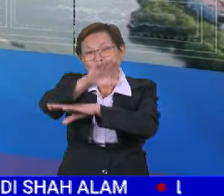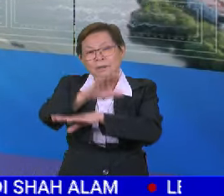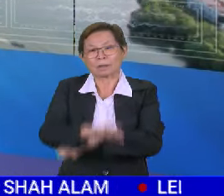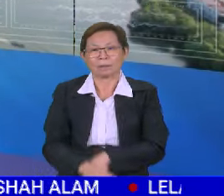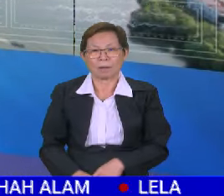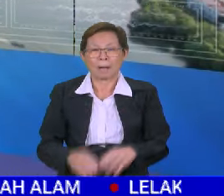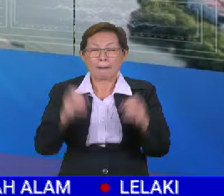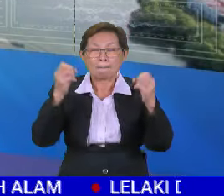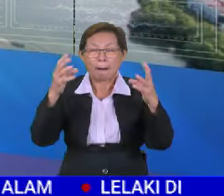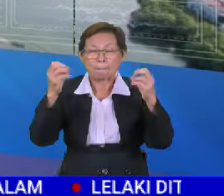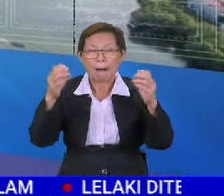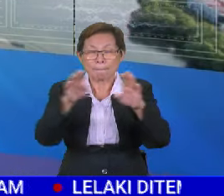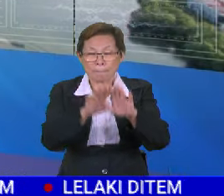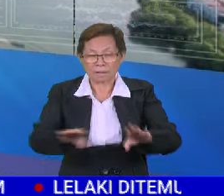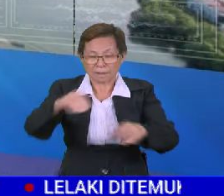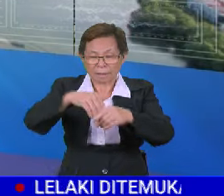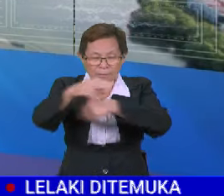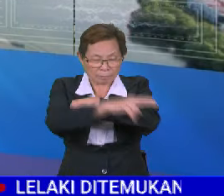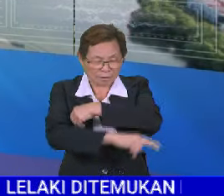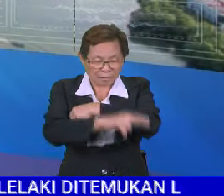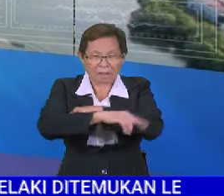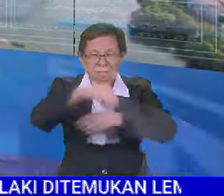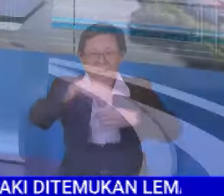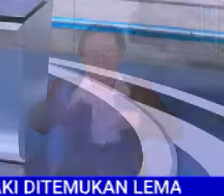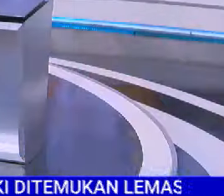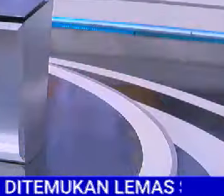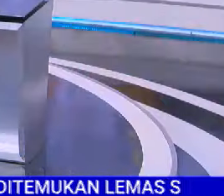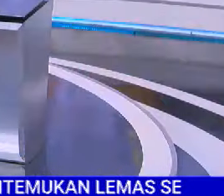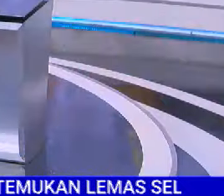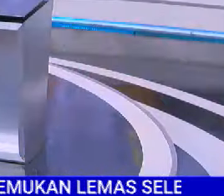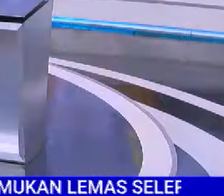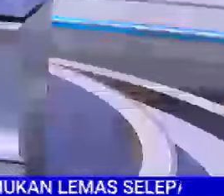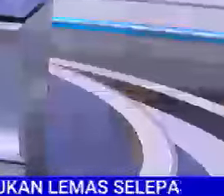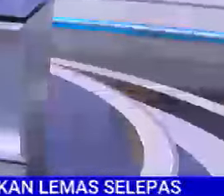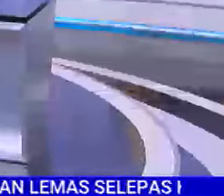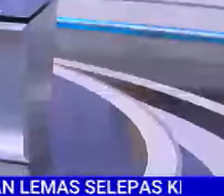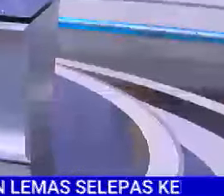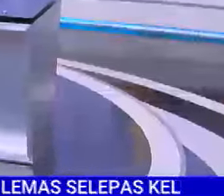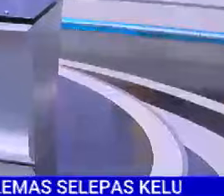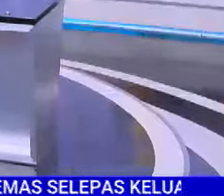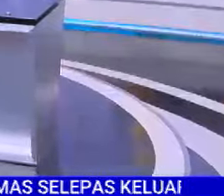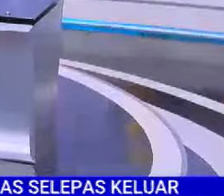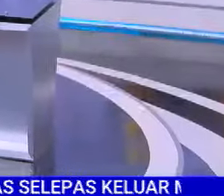ini lebih banyak paparan dalam negeri menyusul dalam berita wilayah kembali bersama saya